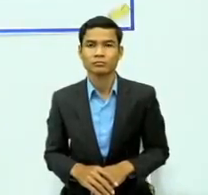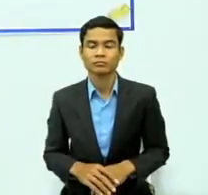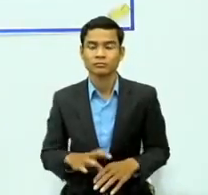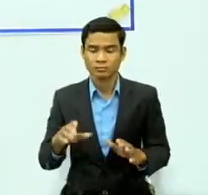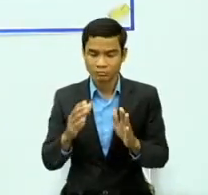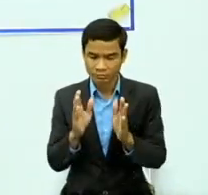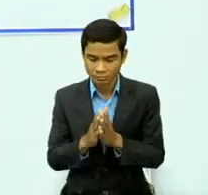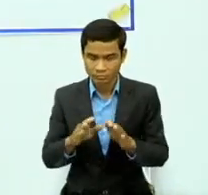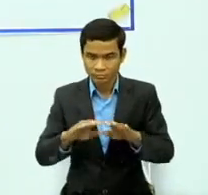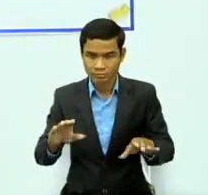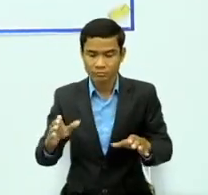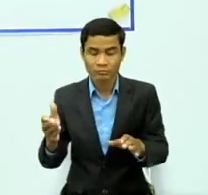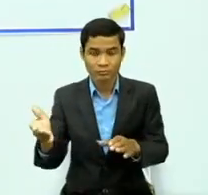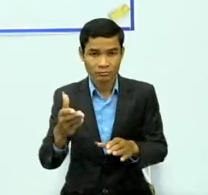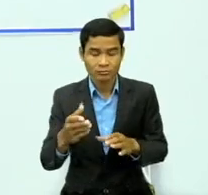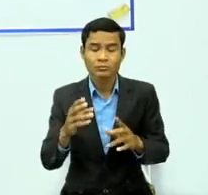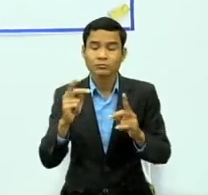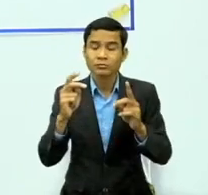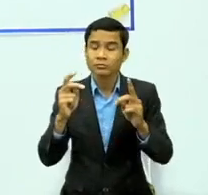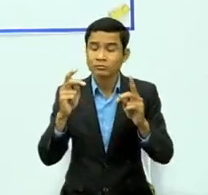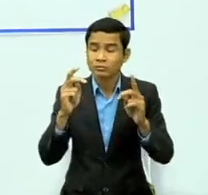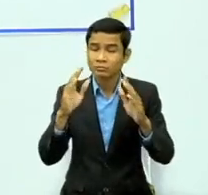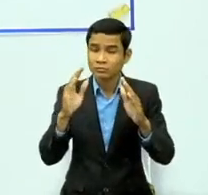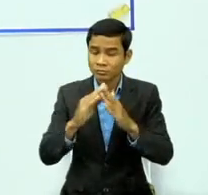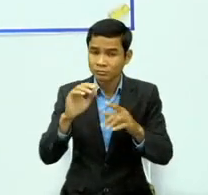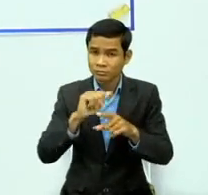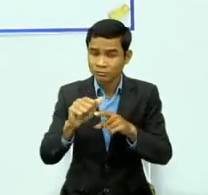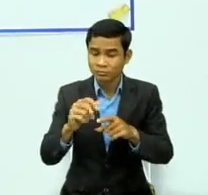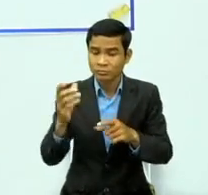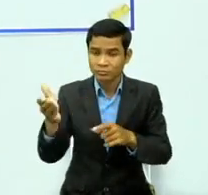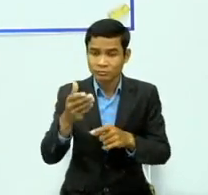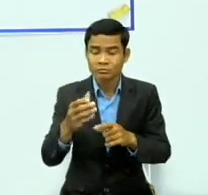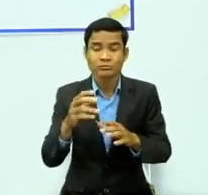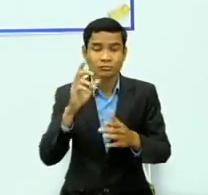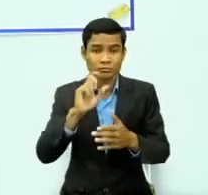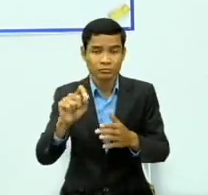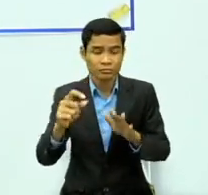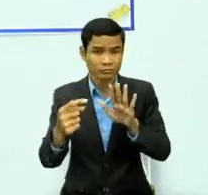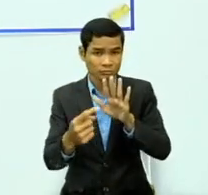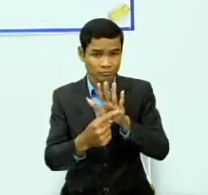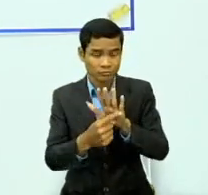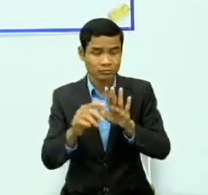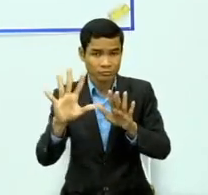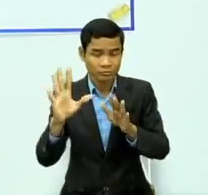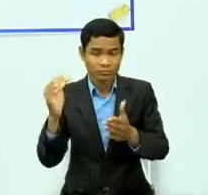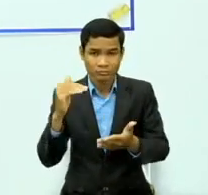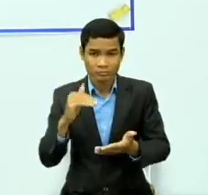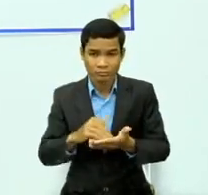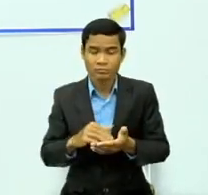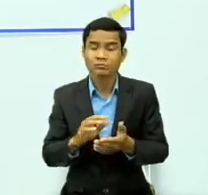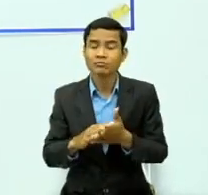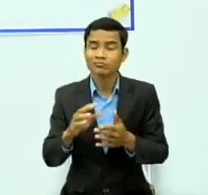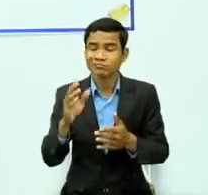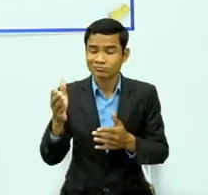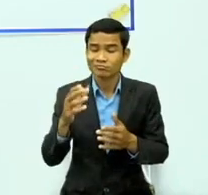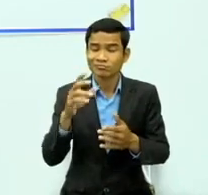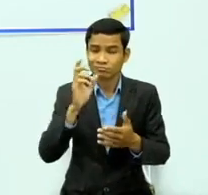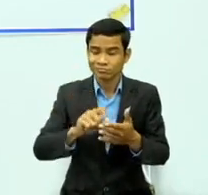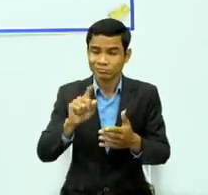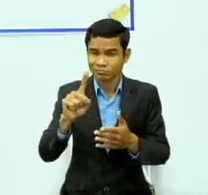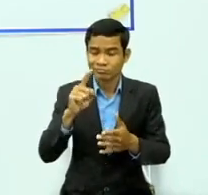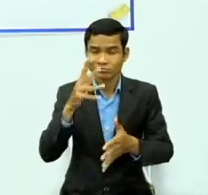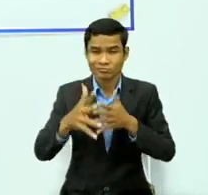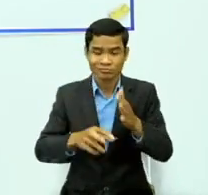ចាអរគុណកូនកូនកិច្ចការផ្ទះរបស់អ្នកគ្រូគឺឲ្យកូនកូនសរសេរស្រឿឲ្យបានចំនួន5ដងដោយសរសេរ1